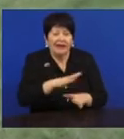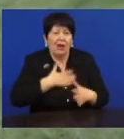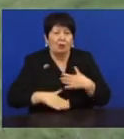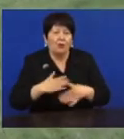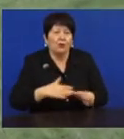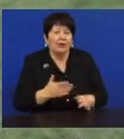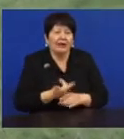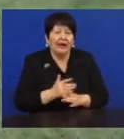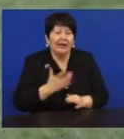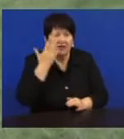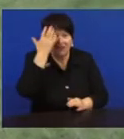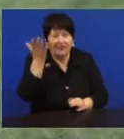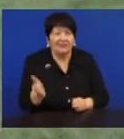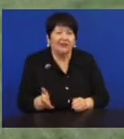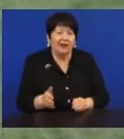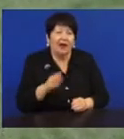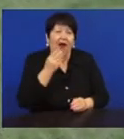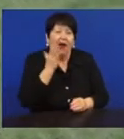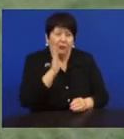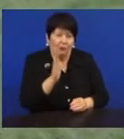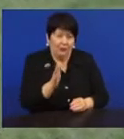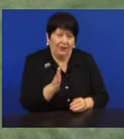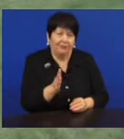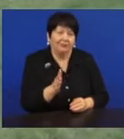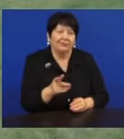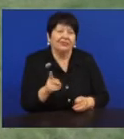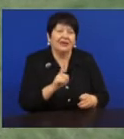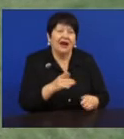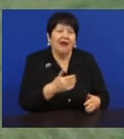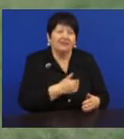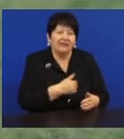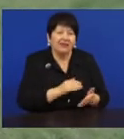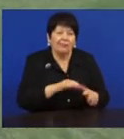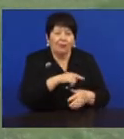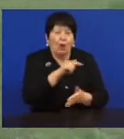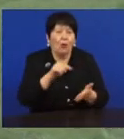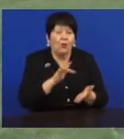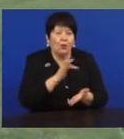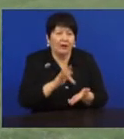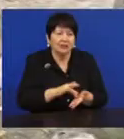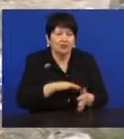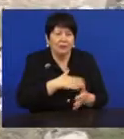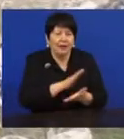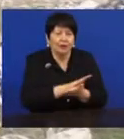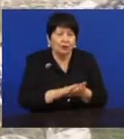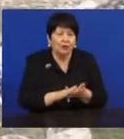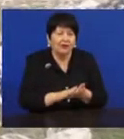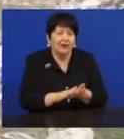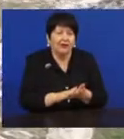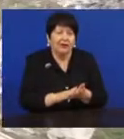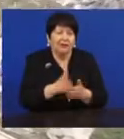că inițiativele bune de a face orașul mai curat au